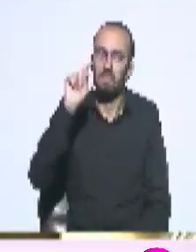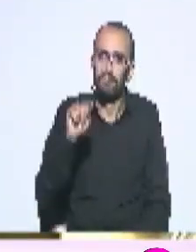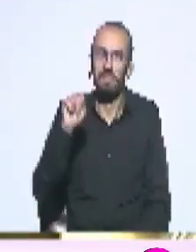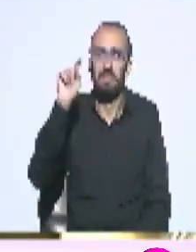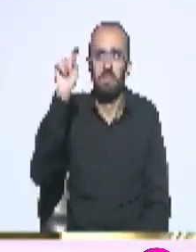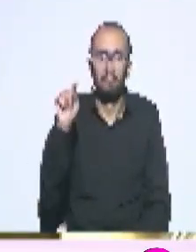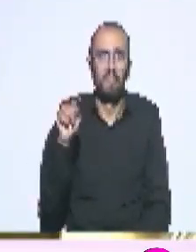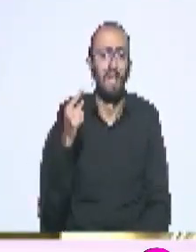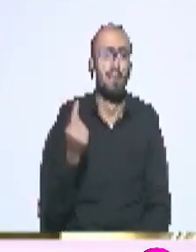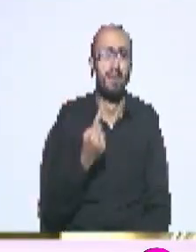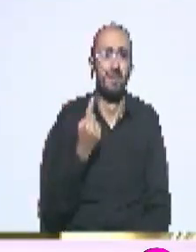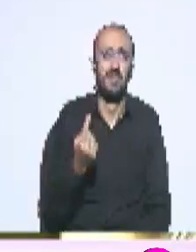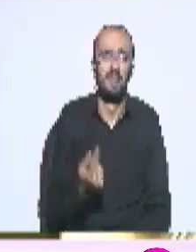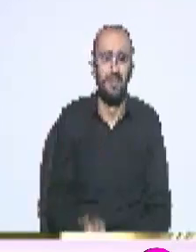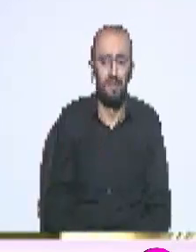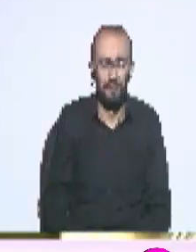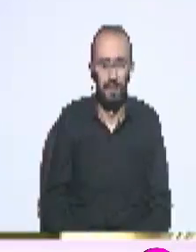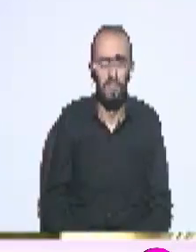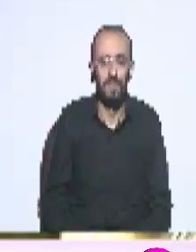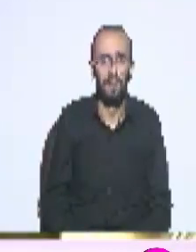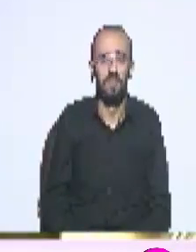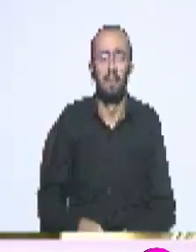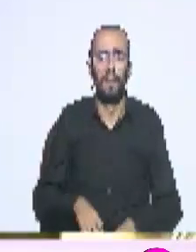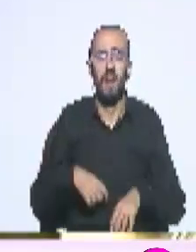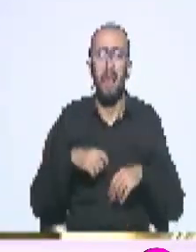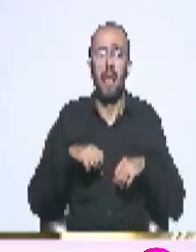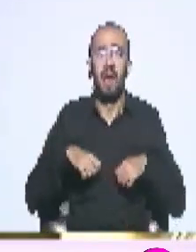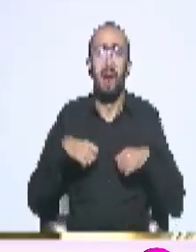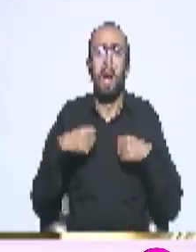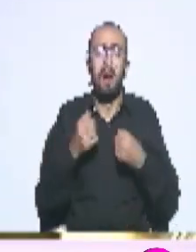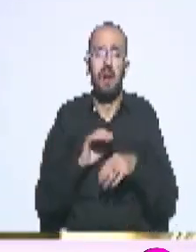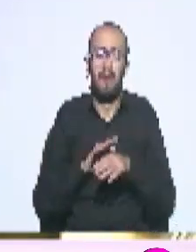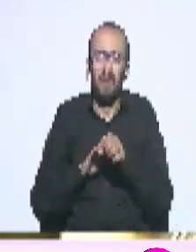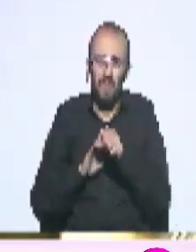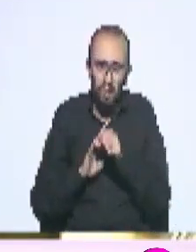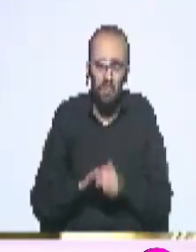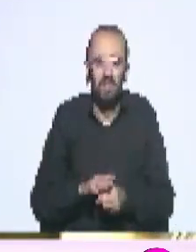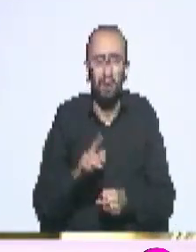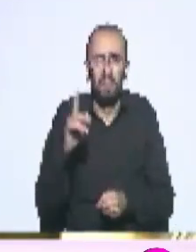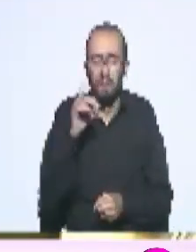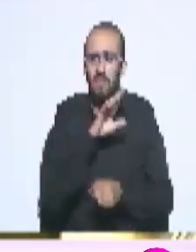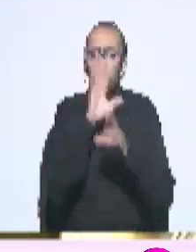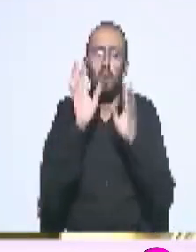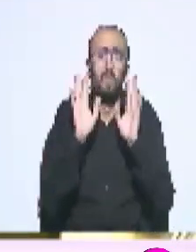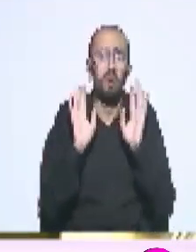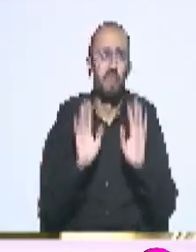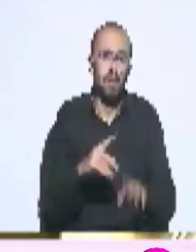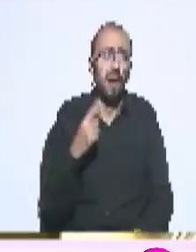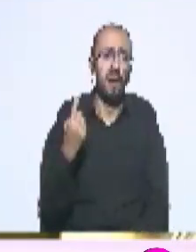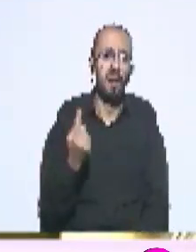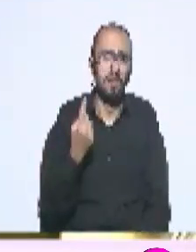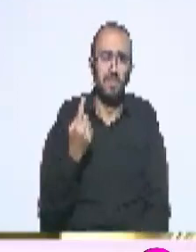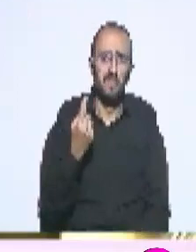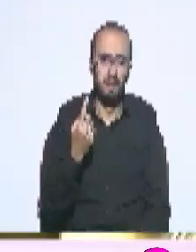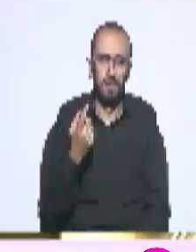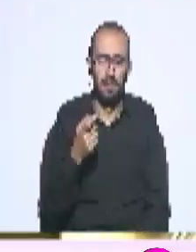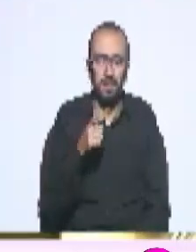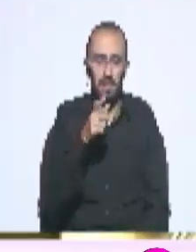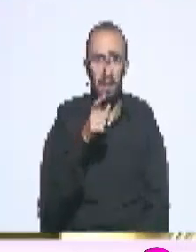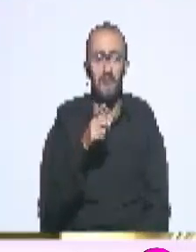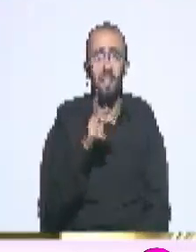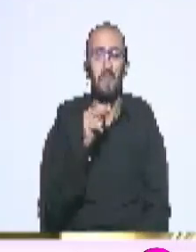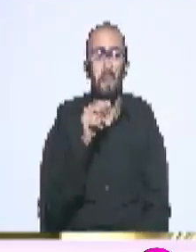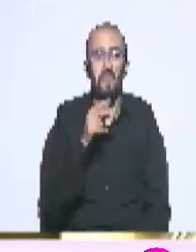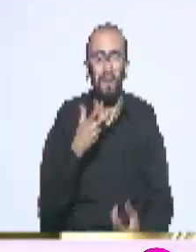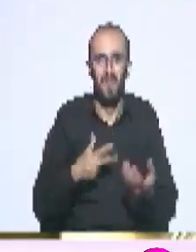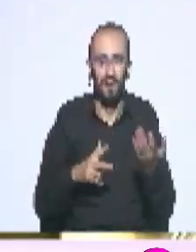ايه وصلنا لان احنا بنتعرض لضغوط من الحياه وان احنا ازاي نتعامل مع الضغوط دي وكنا في الفاصل بنتكلم ان احنا ازاي ان انا في